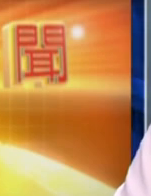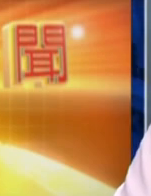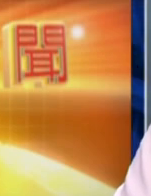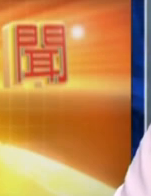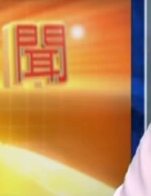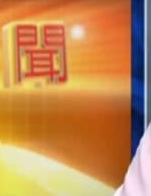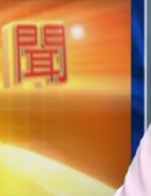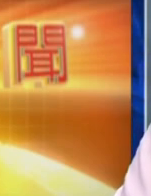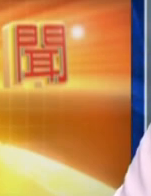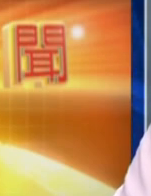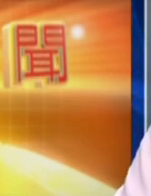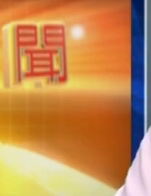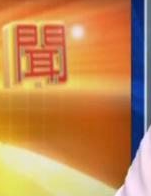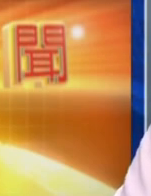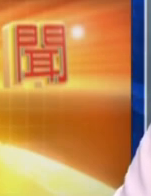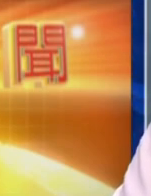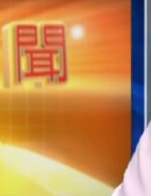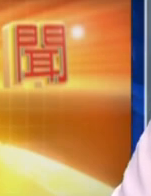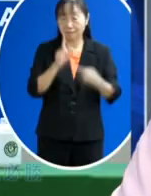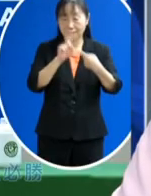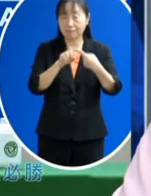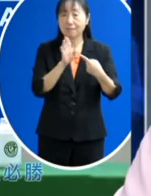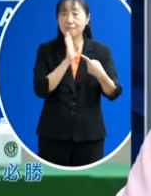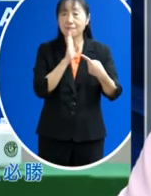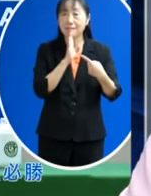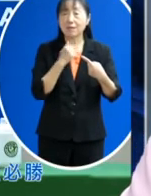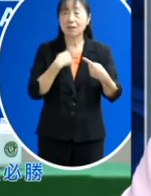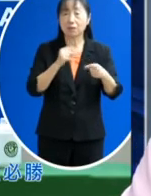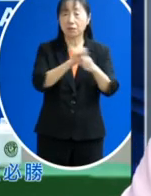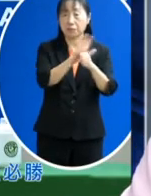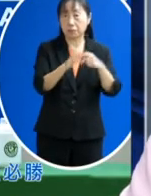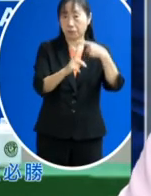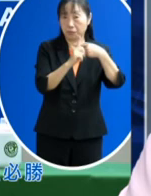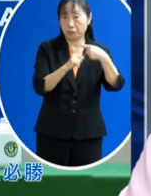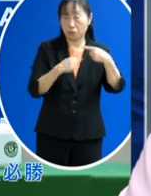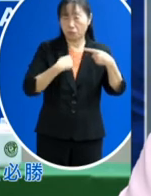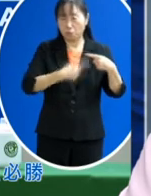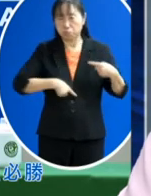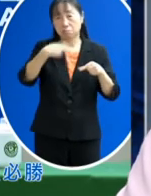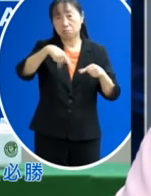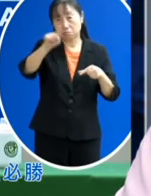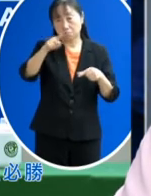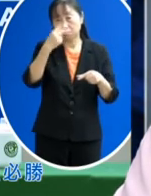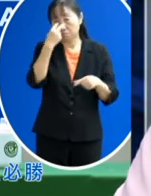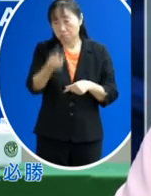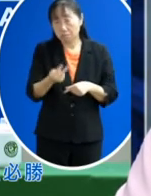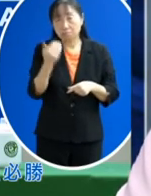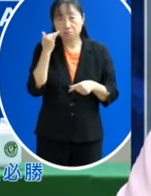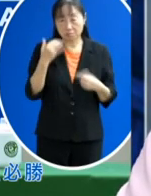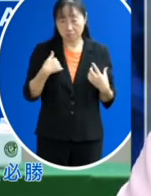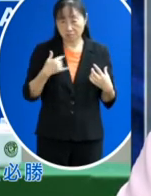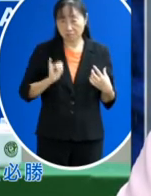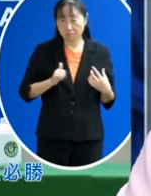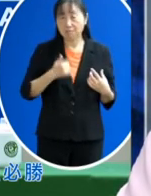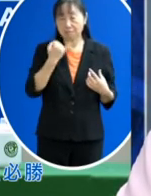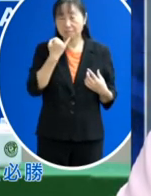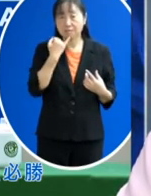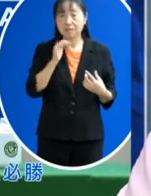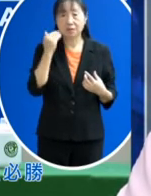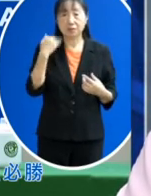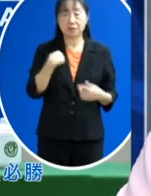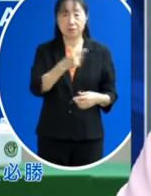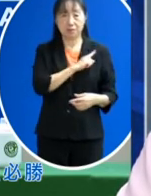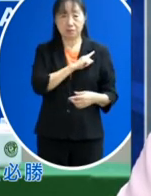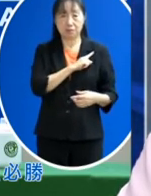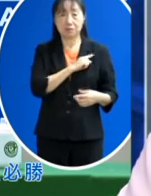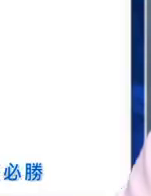国内疫情持续趋缓，不仅户外口罩令松绑10号开始，医院探病规定也都跟着放宽了。除了有相关症状者自主